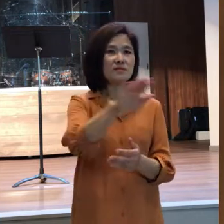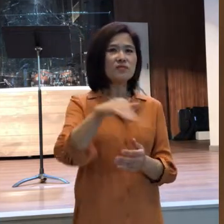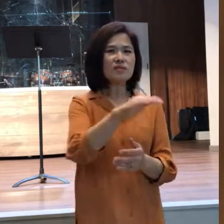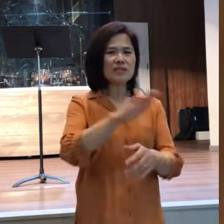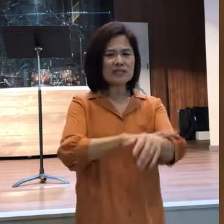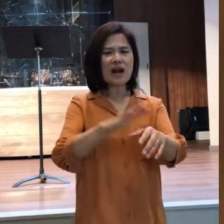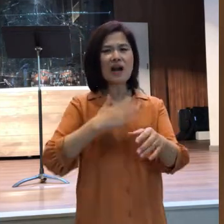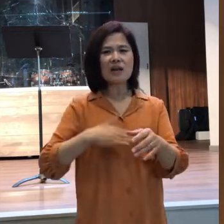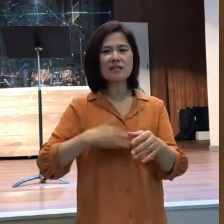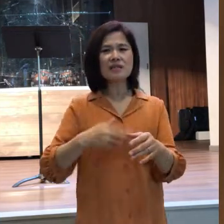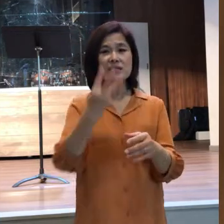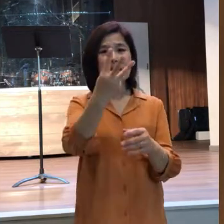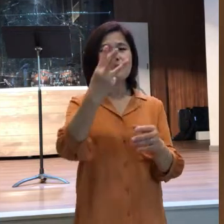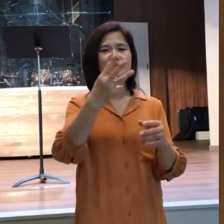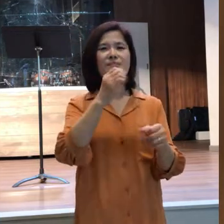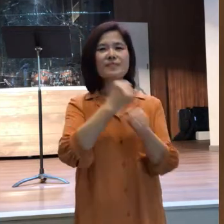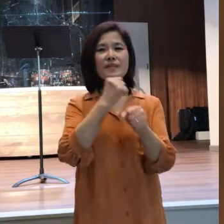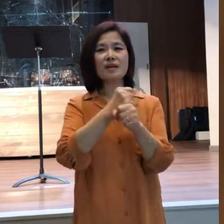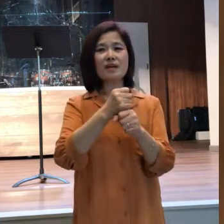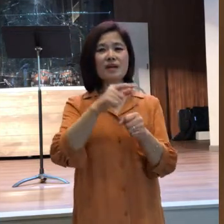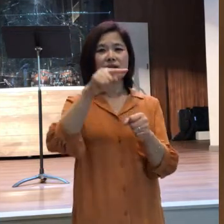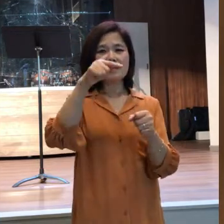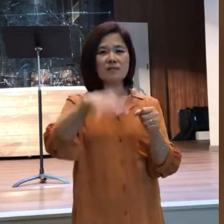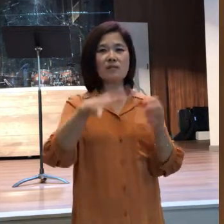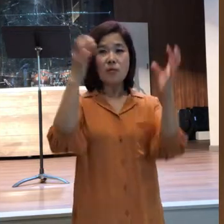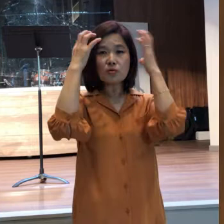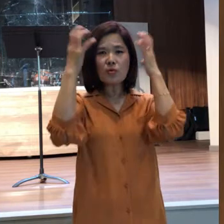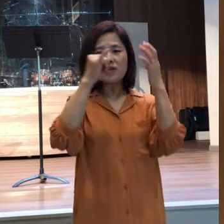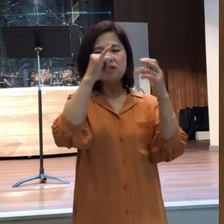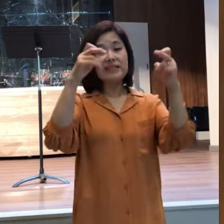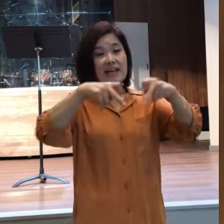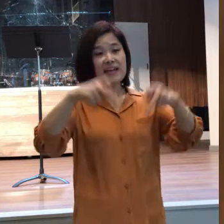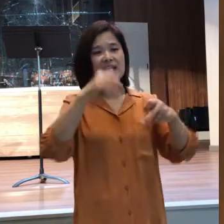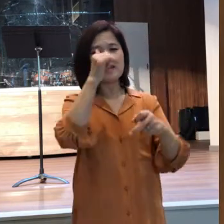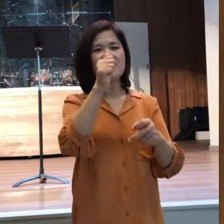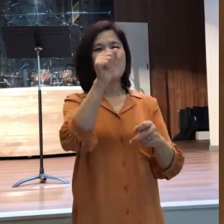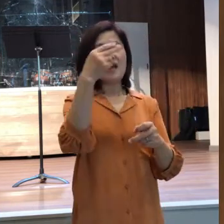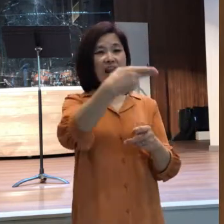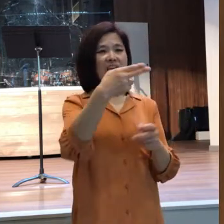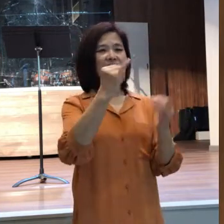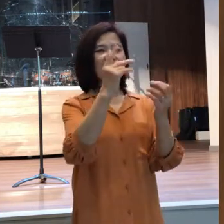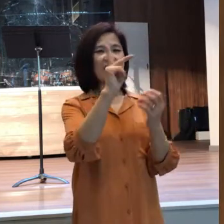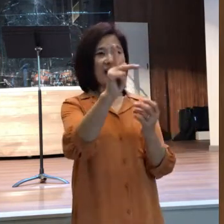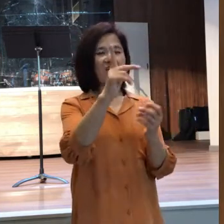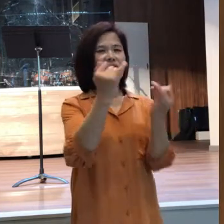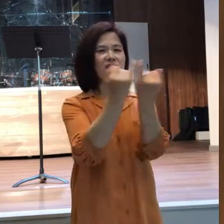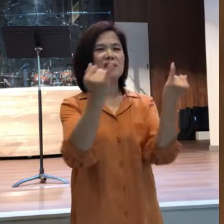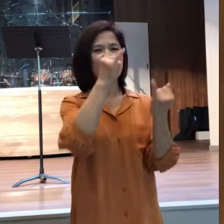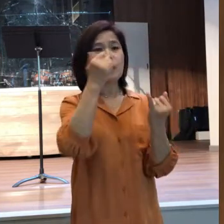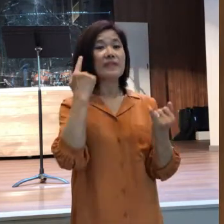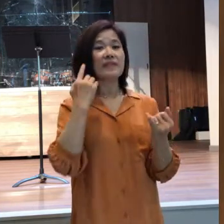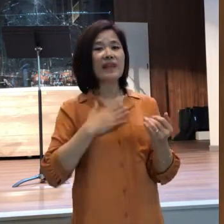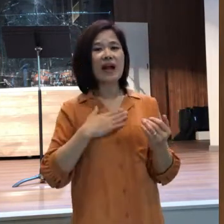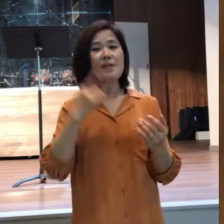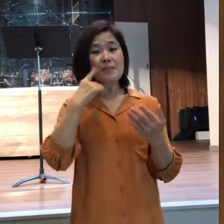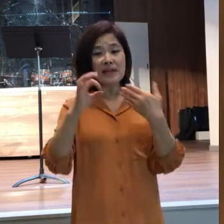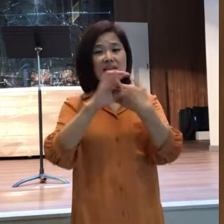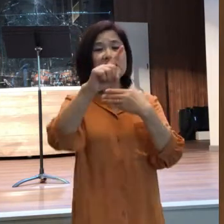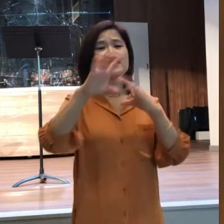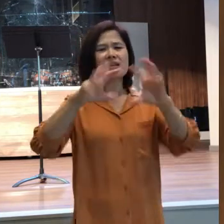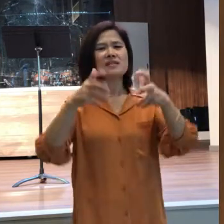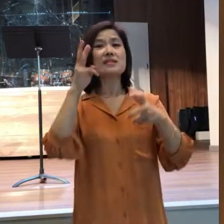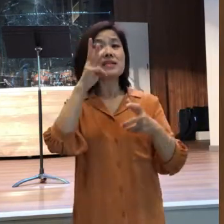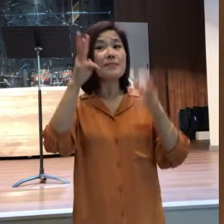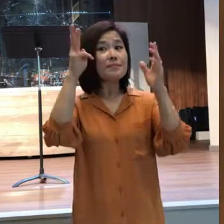우리가 잘 아는 삼중고의 장애를 안고 살았던 헬렌 켈러의 기도문이 있습니다. 내가 만일 이